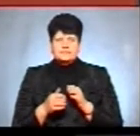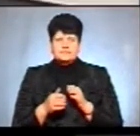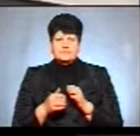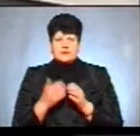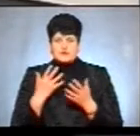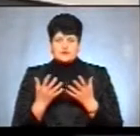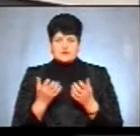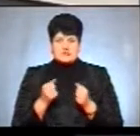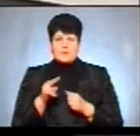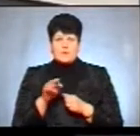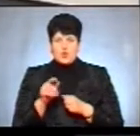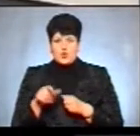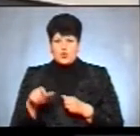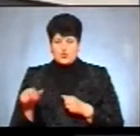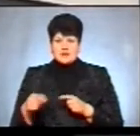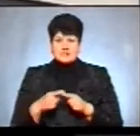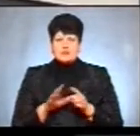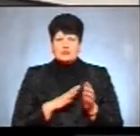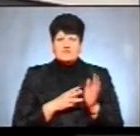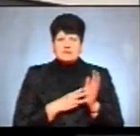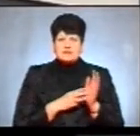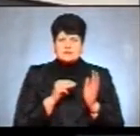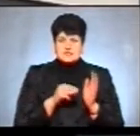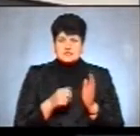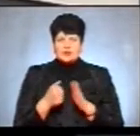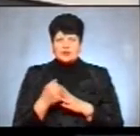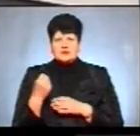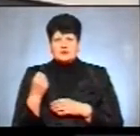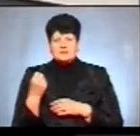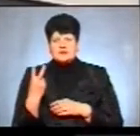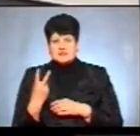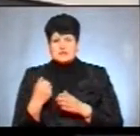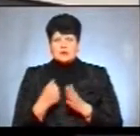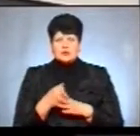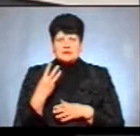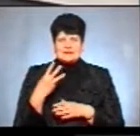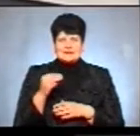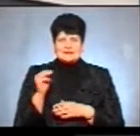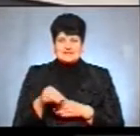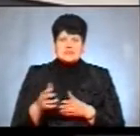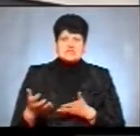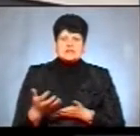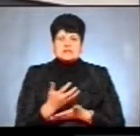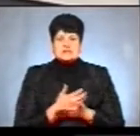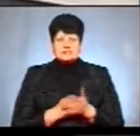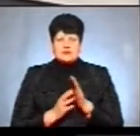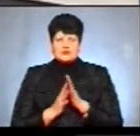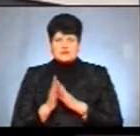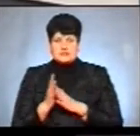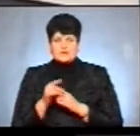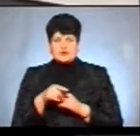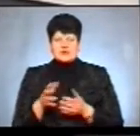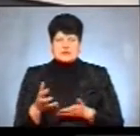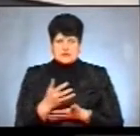якщо взяти по людях, то так було від 8 тисяч до 12, навіть до 30 тисяч зібраних рослин вони зірвали